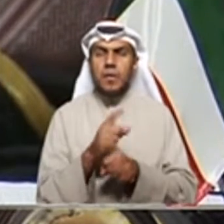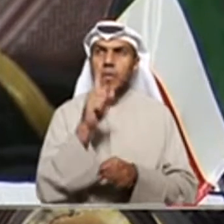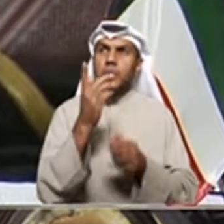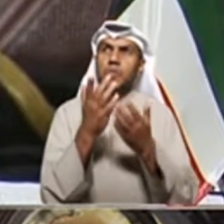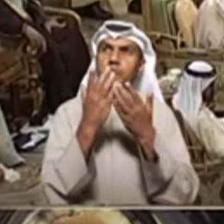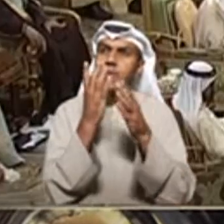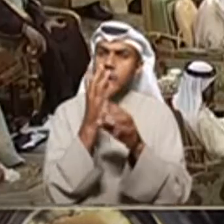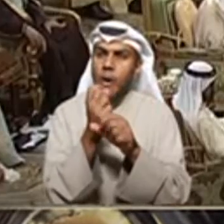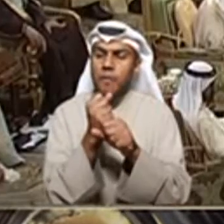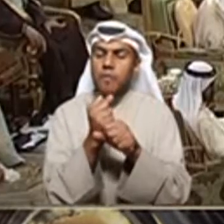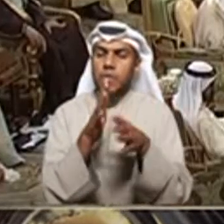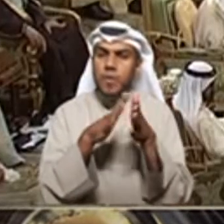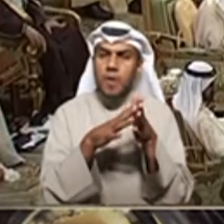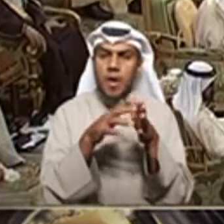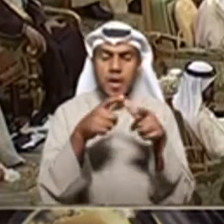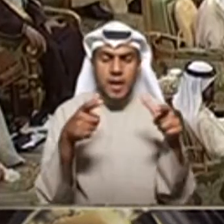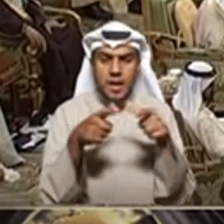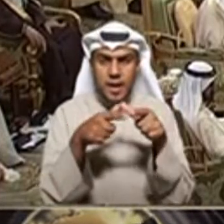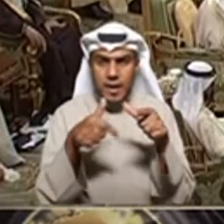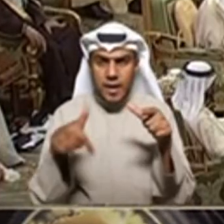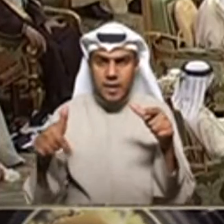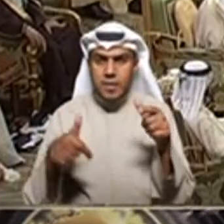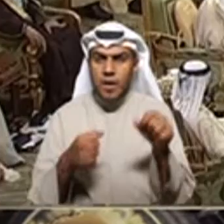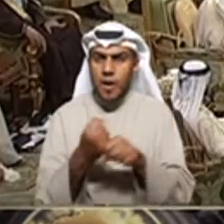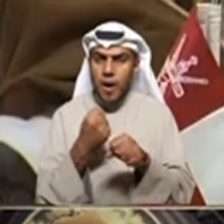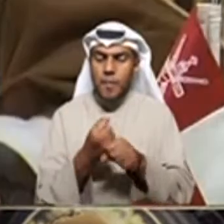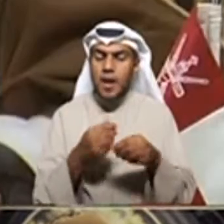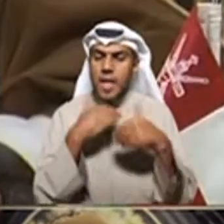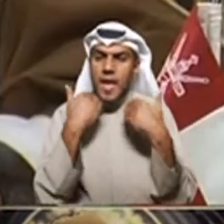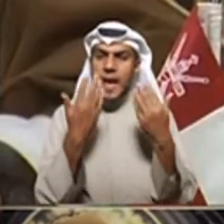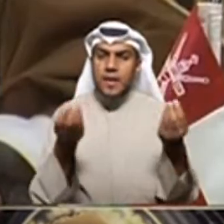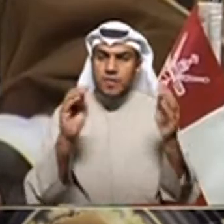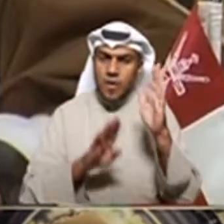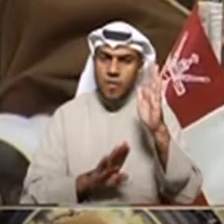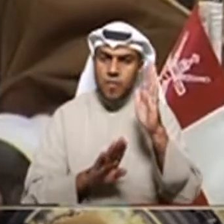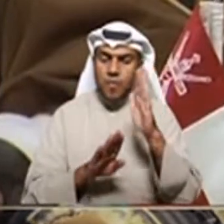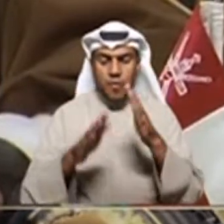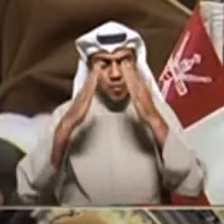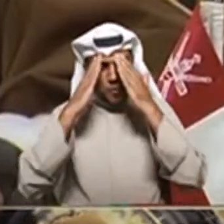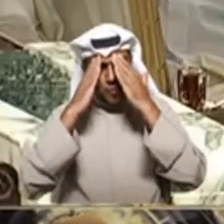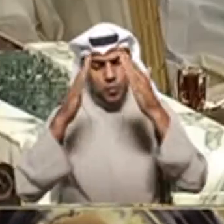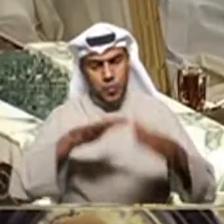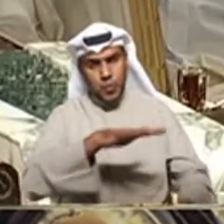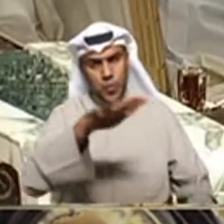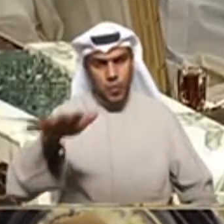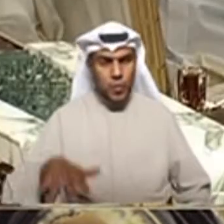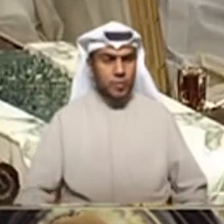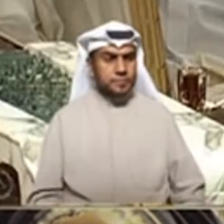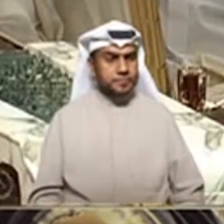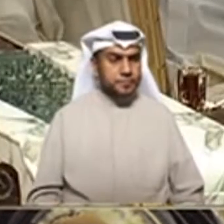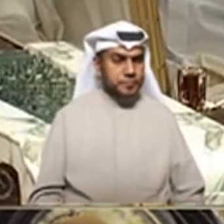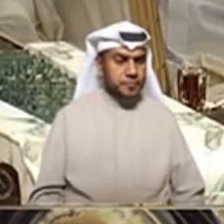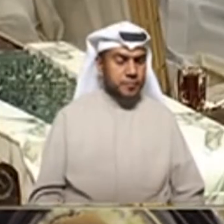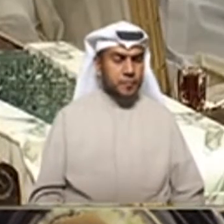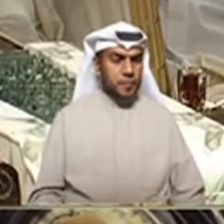هذا المجلس ويوفق دائما إن شاء الله بكل خير، وشكرا لكم جميعا. من جانبه